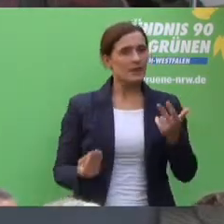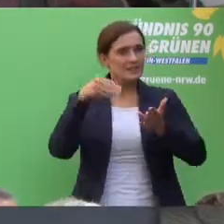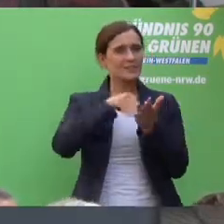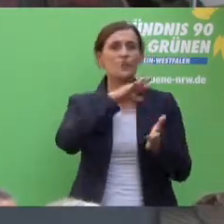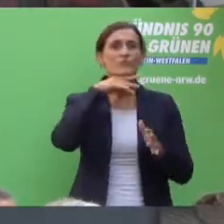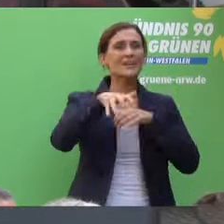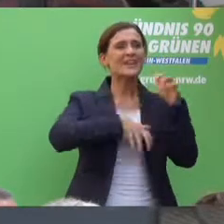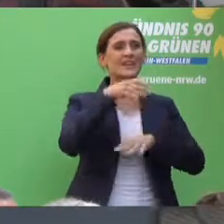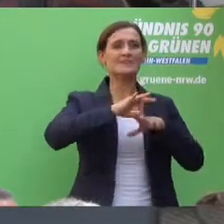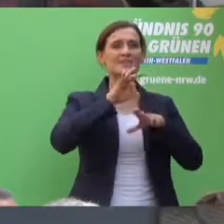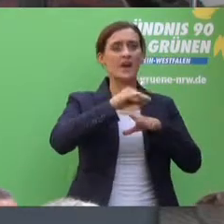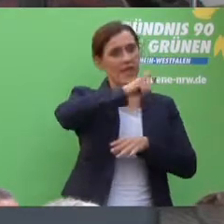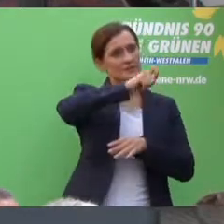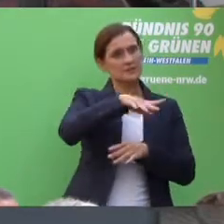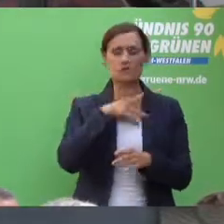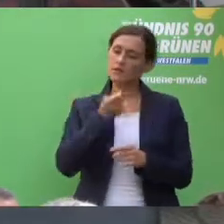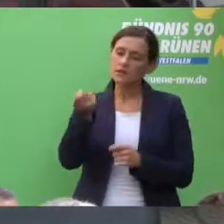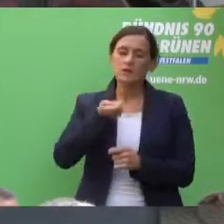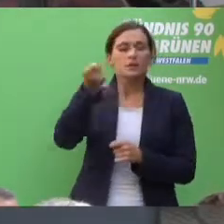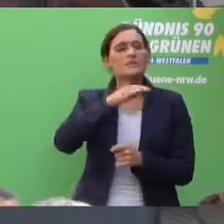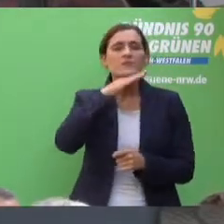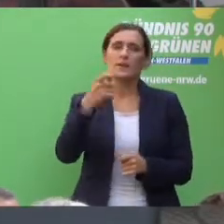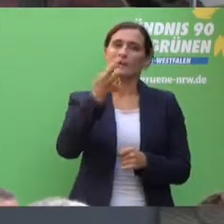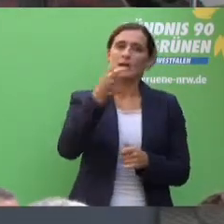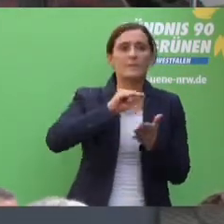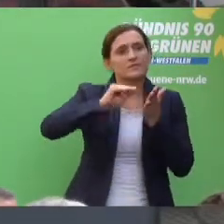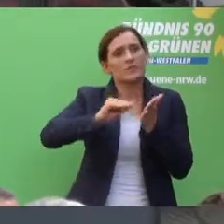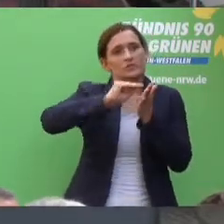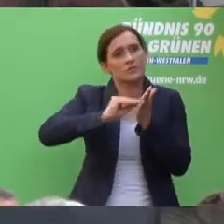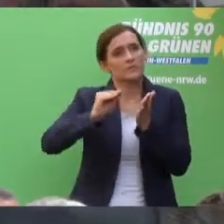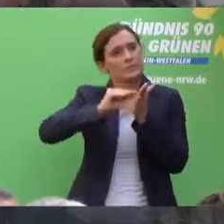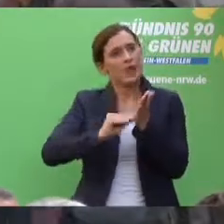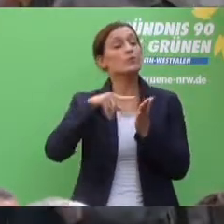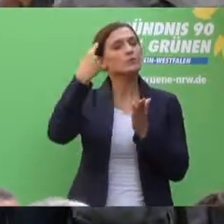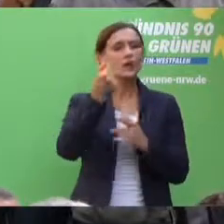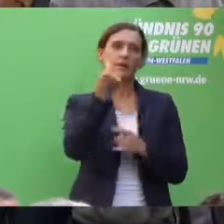viel Medikamente verschreiben und vertreiben und im Zweifelsfall noch Mengenrabatt dafür geben.